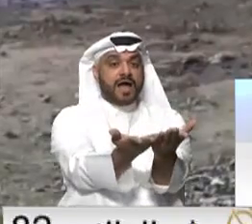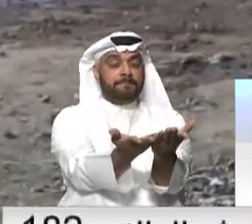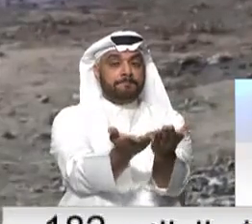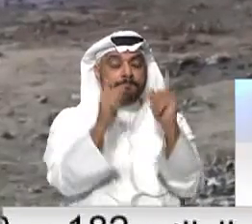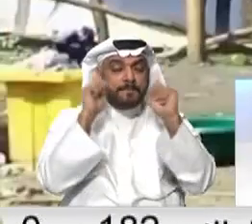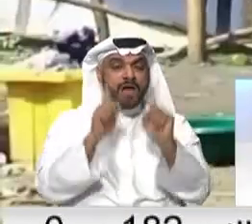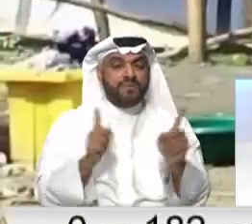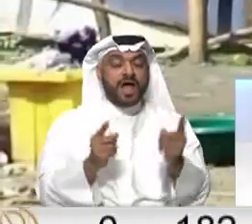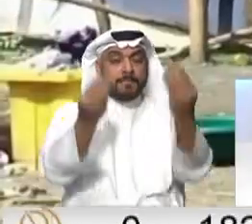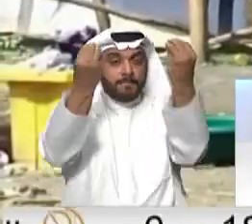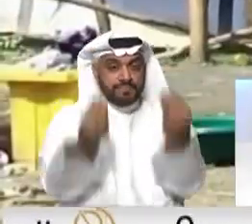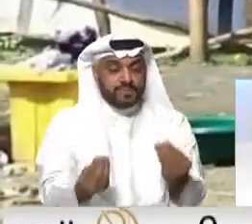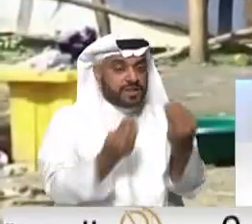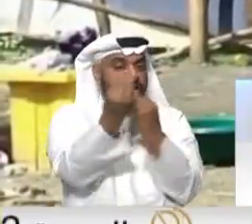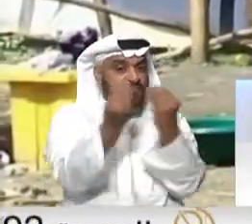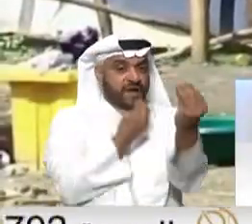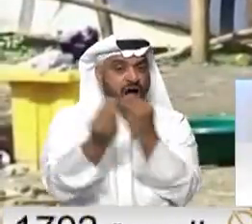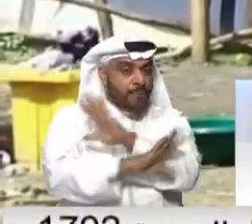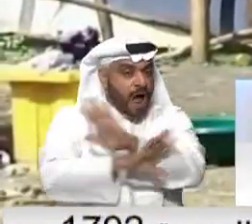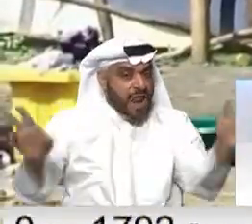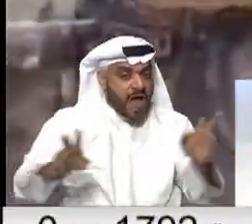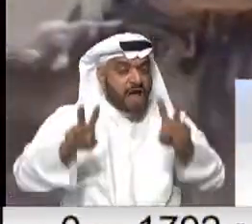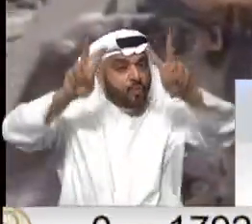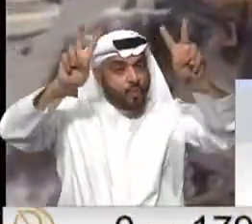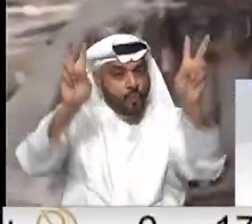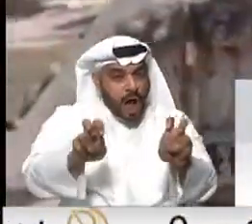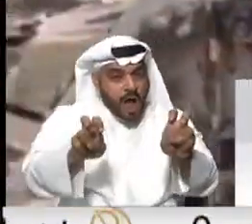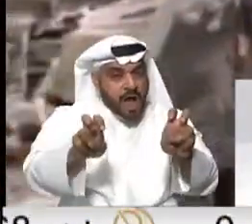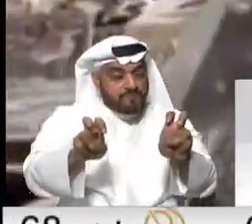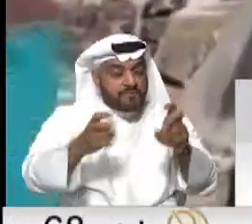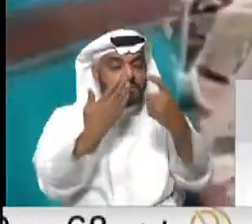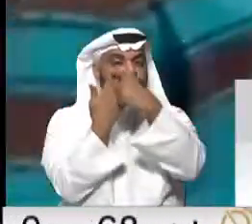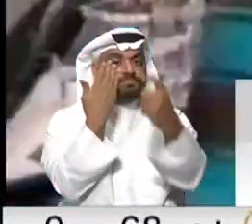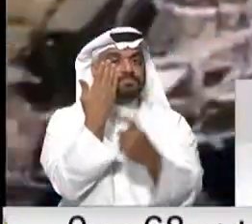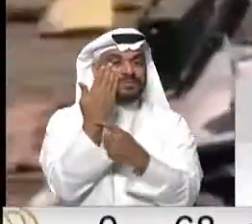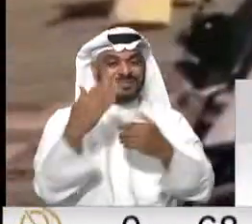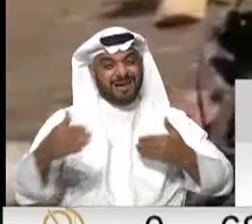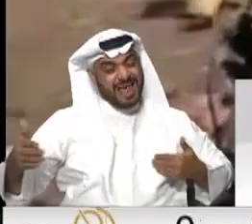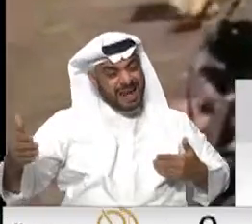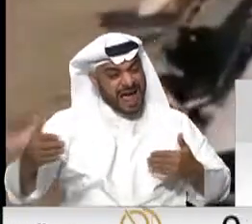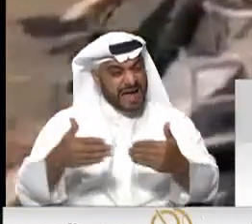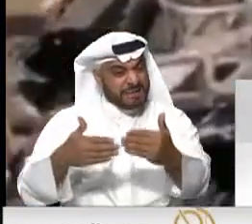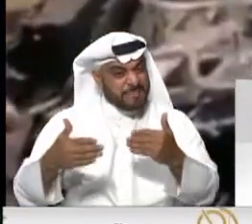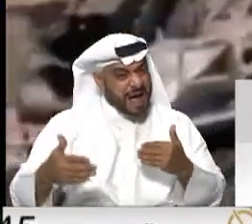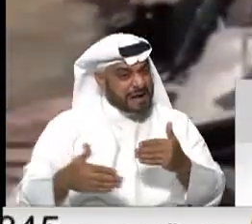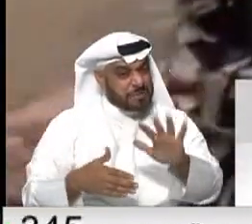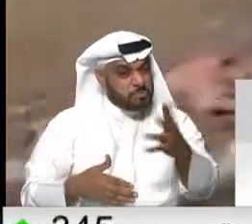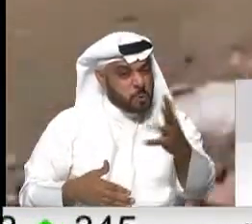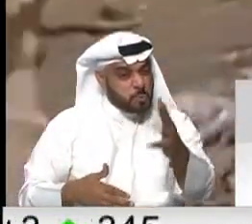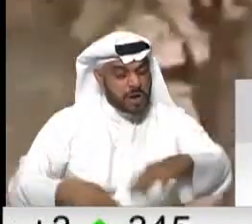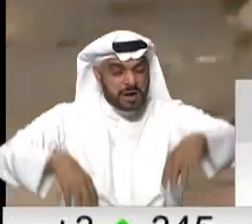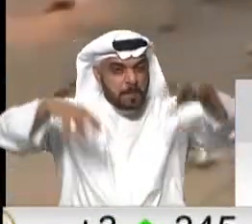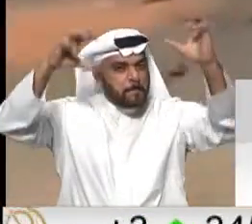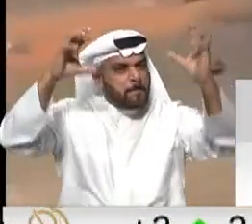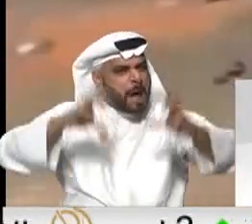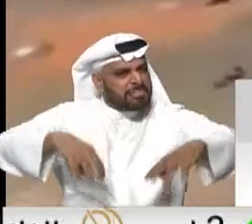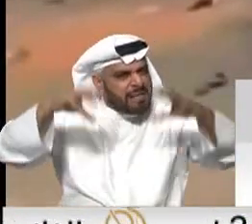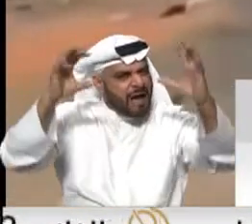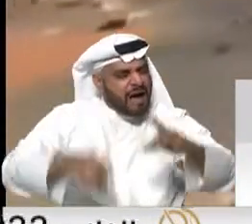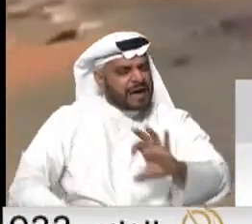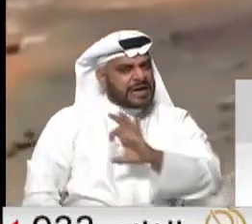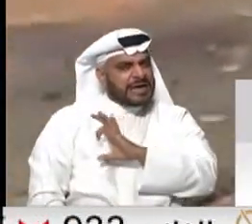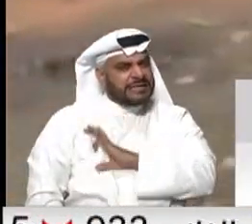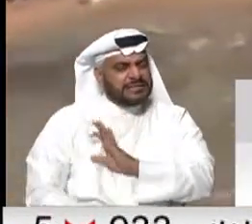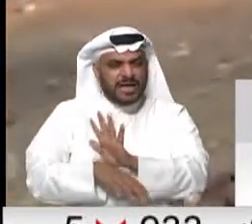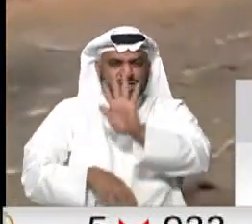أقرب مخيمات للاجئين، خصوصا مع اقتراب موسم الأمطار. معارك كل لم يهدى فيها صوت الرصاص والمدافع رغم